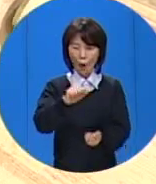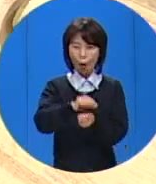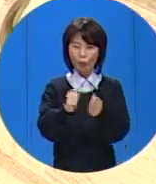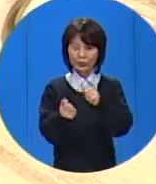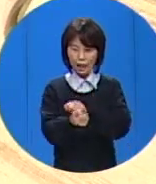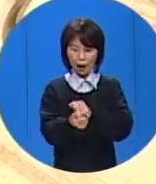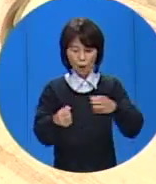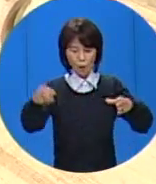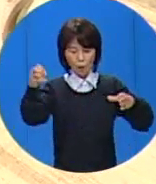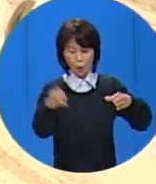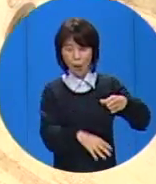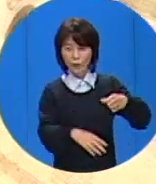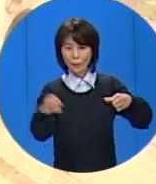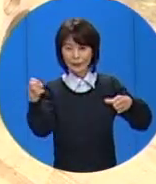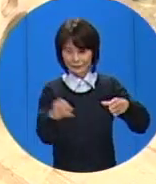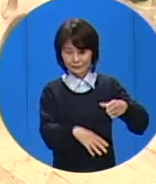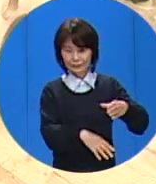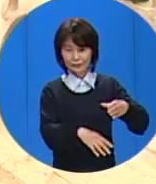ると、はい、で、